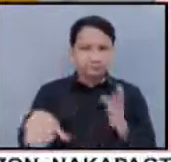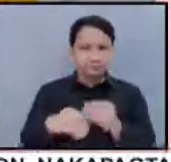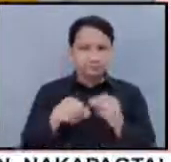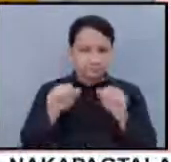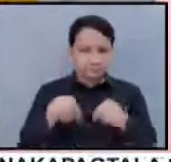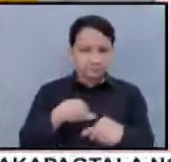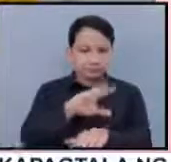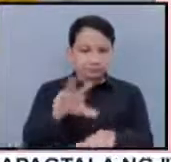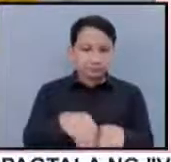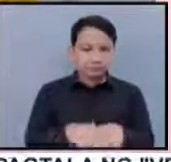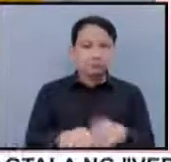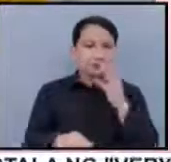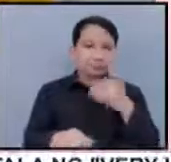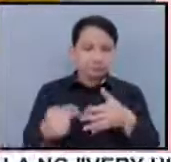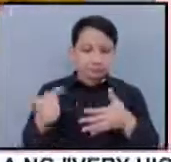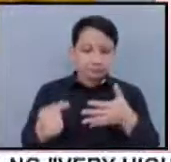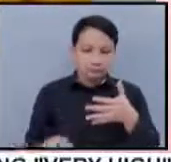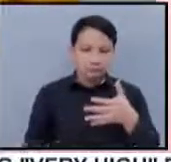rito?